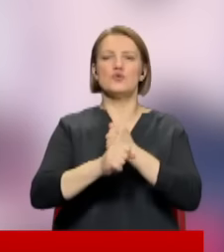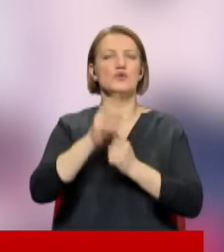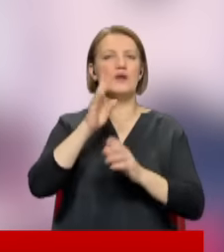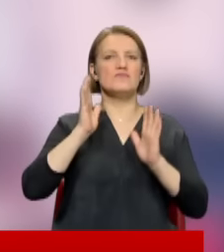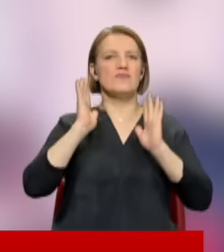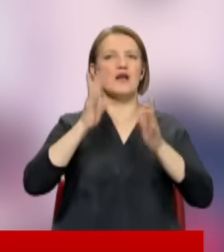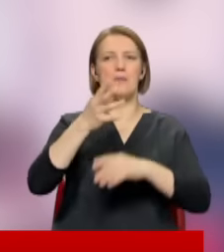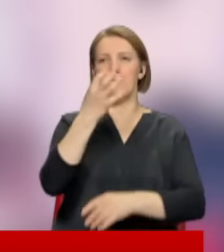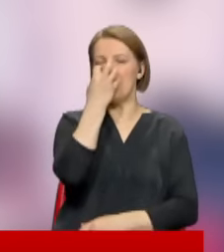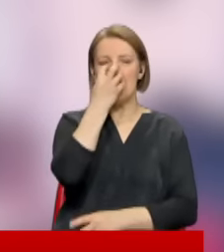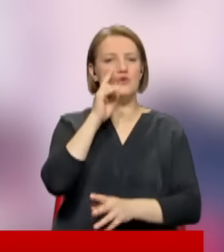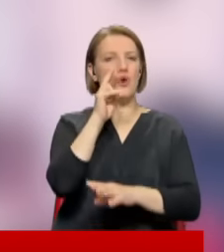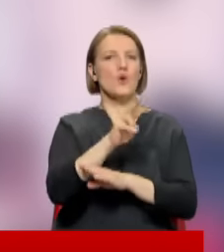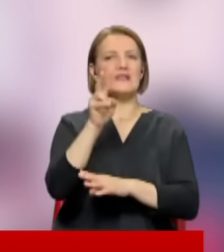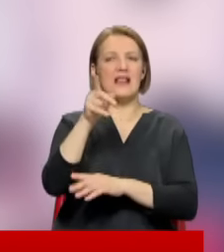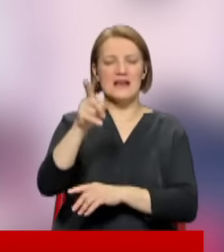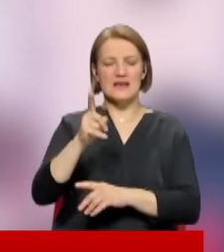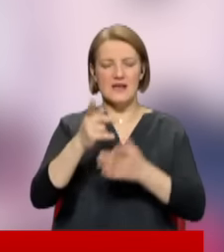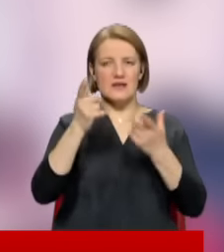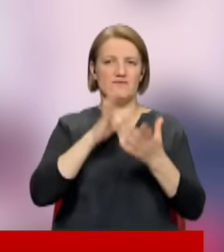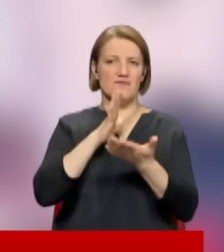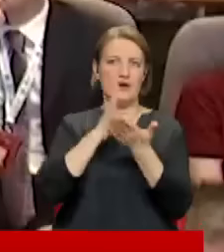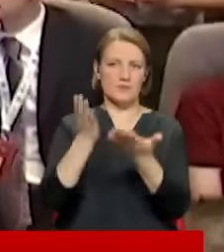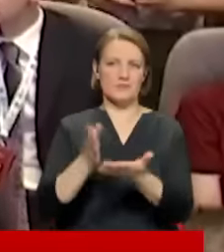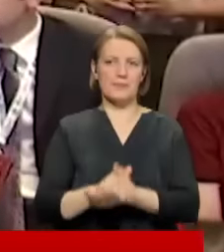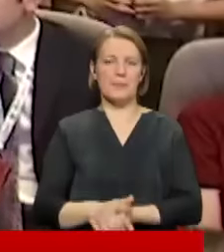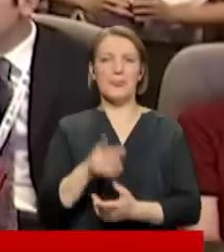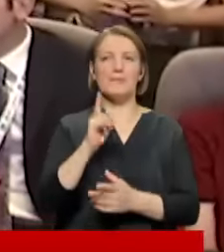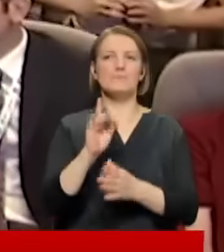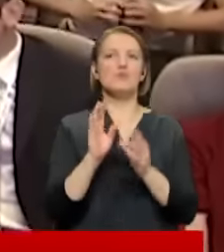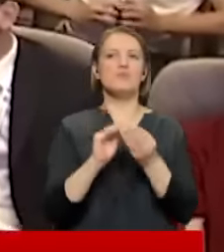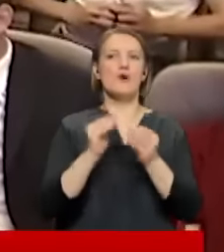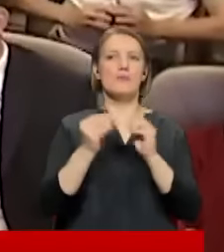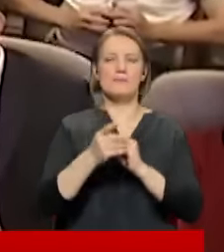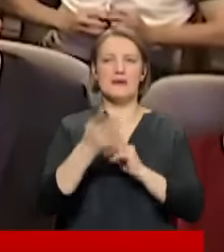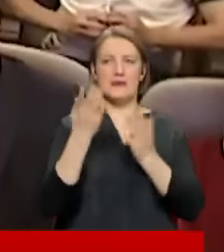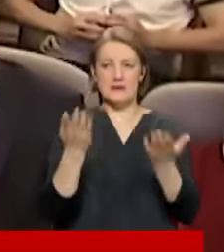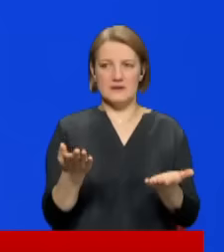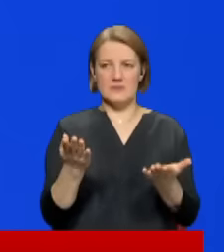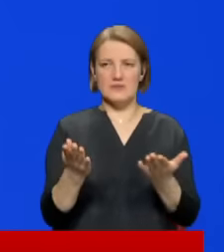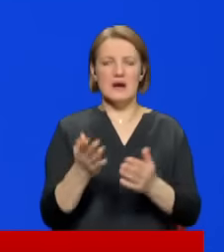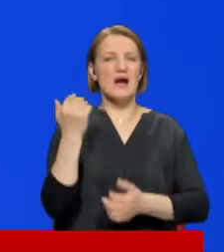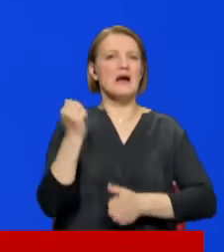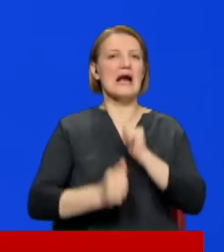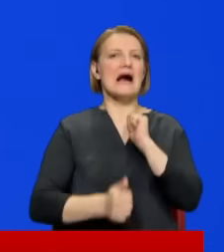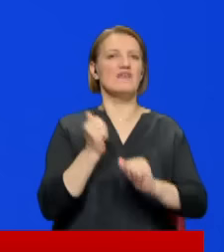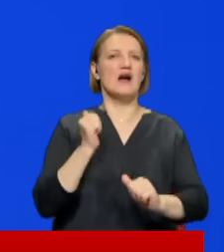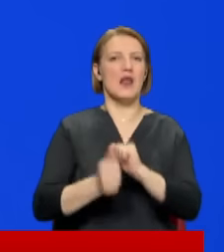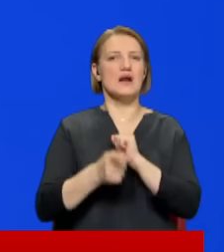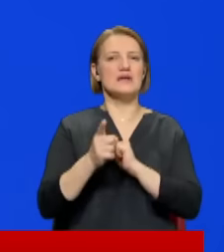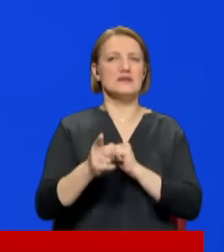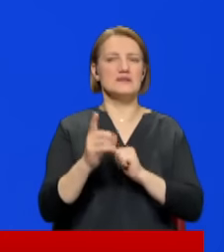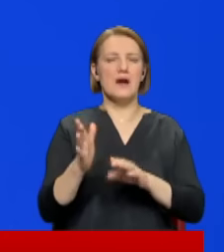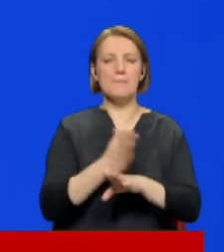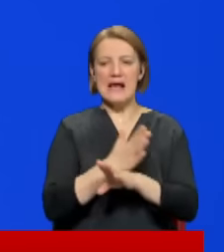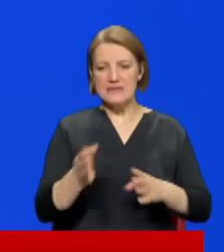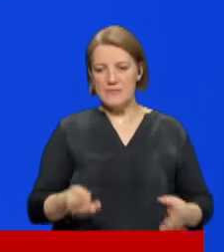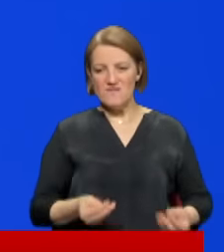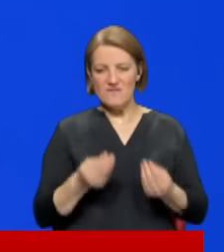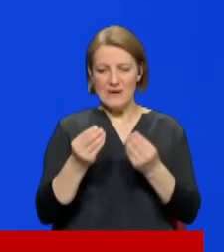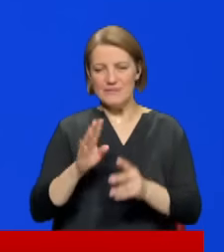etkinliklerinde palyaço gösterilerinin bile yer aldığı ortaya çıktı. Bu meseleyi ideolojik kavgalarınıza meze